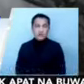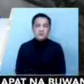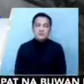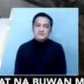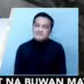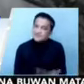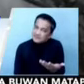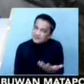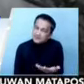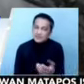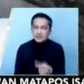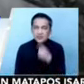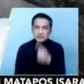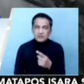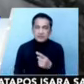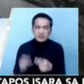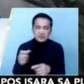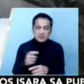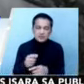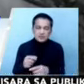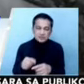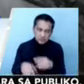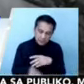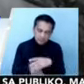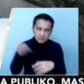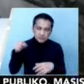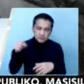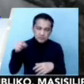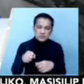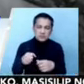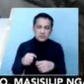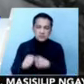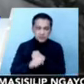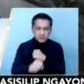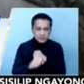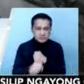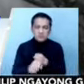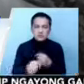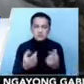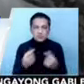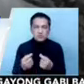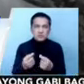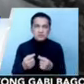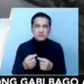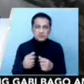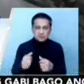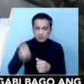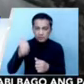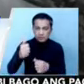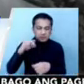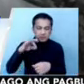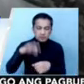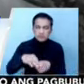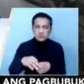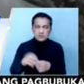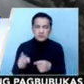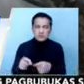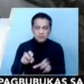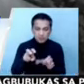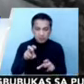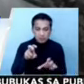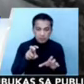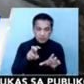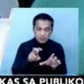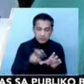rug will be pulled out from under the campaign she conducted, the electoral victory she posted, at yung pag-upo niya ngayon